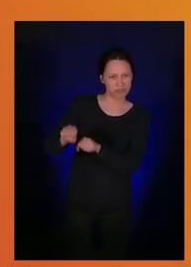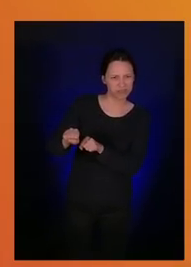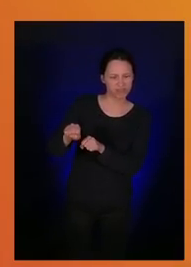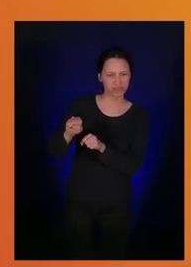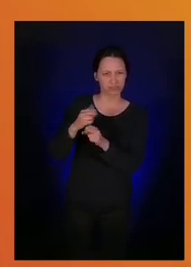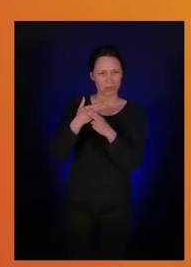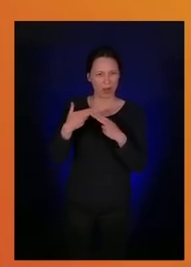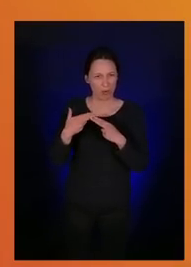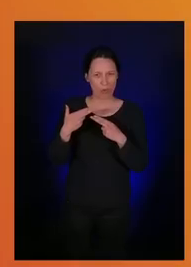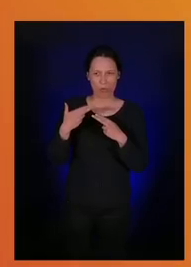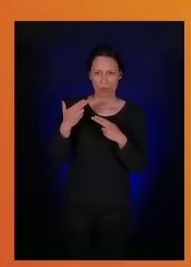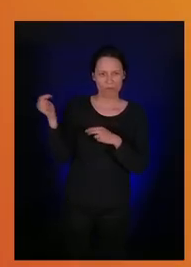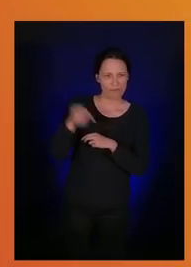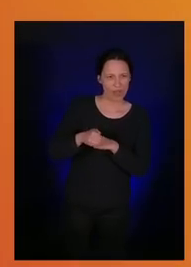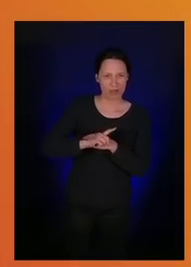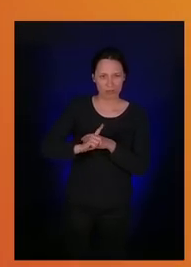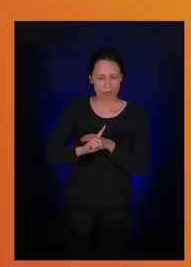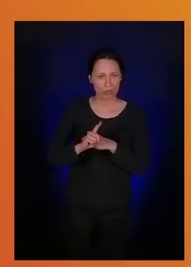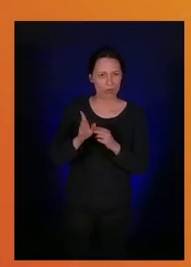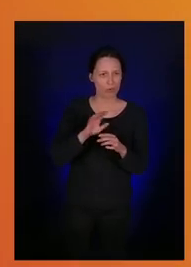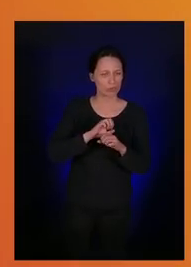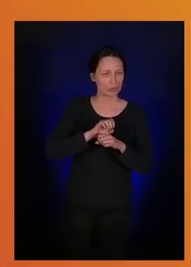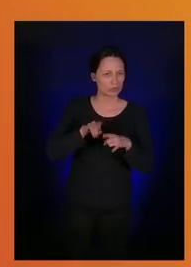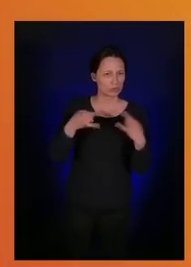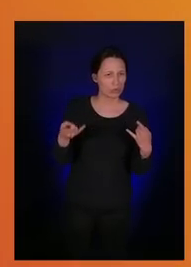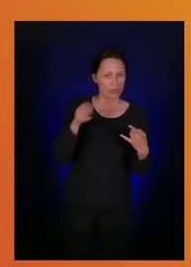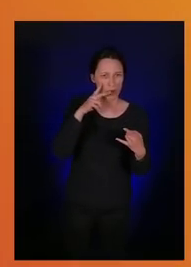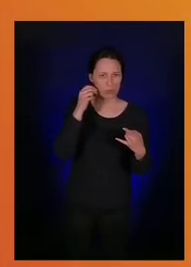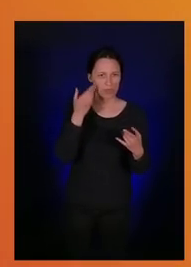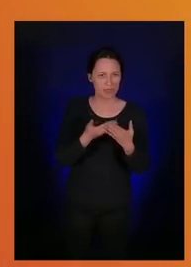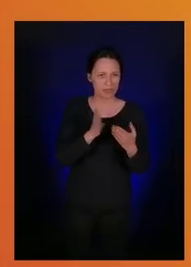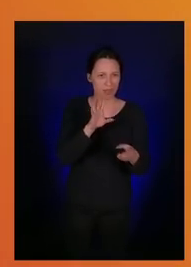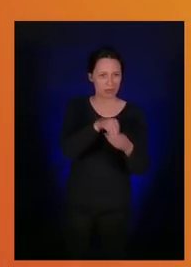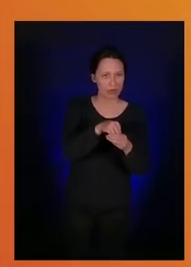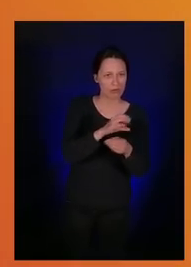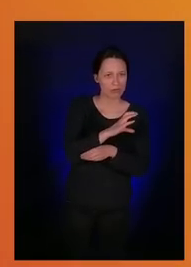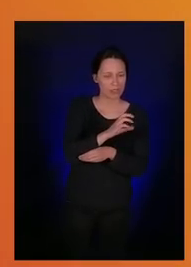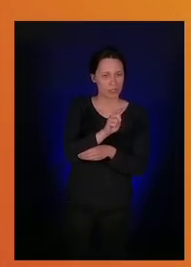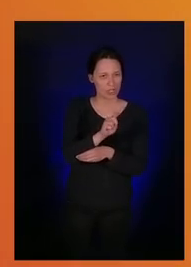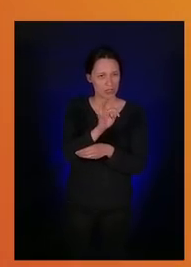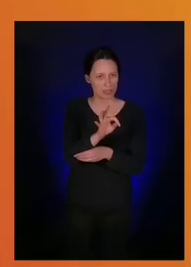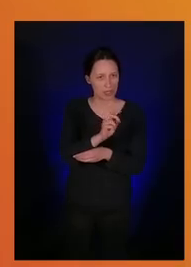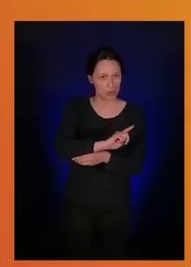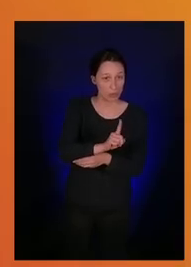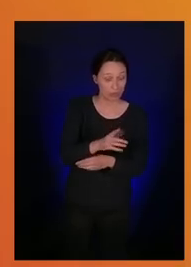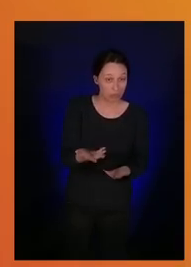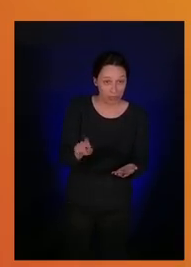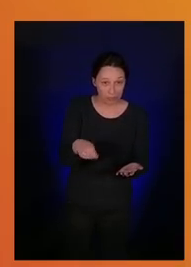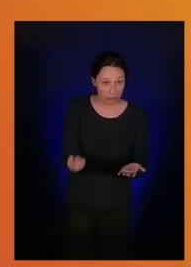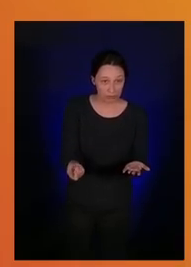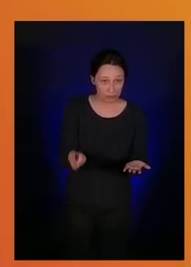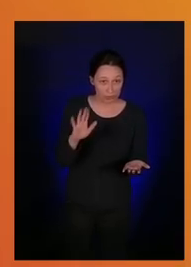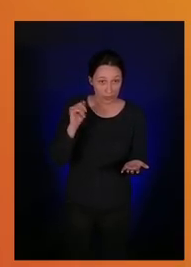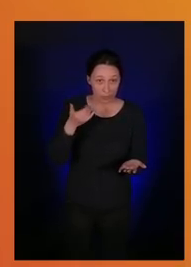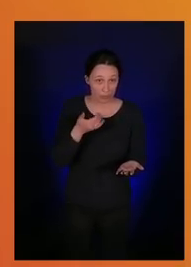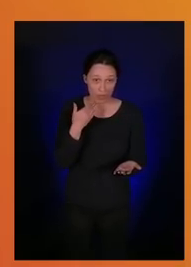on me dit l'humanité n'est pas un organe de la CGT. Bien sûr que ce n'est pas un organe de la CGT, c'est pour ça qu'il ne faut pas aller prendre en photo